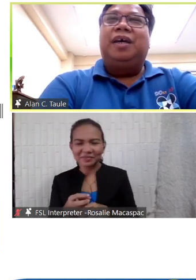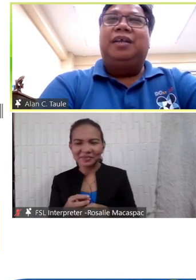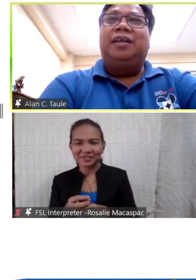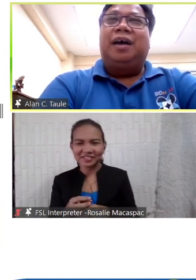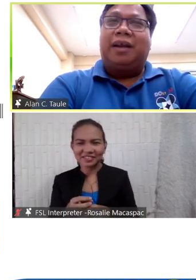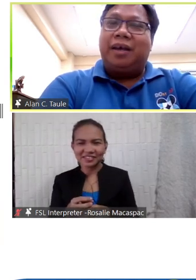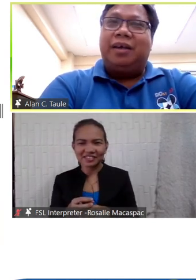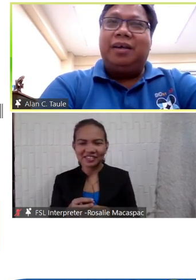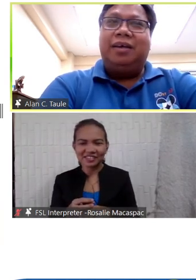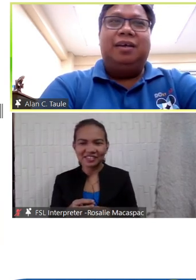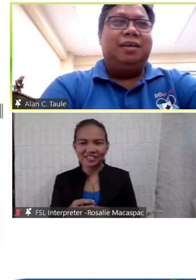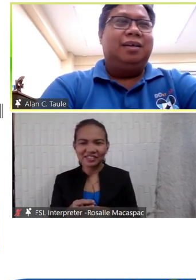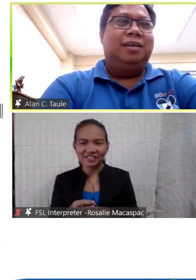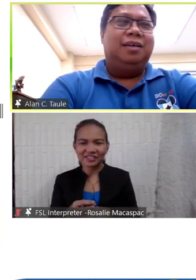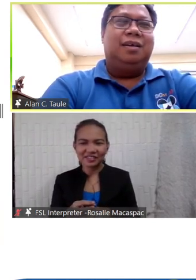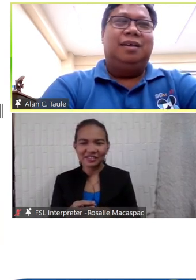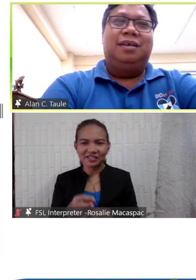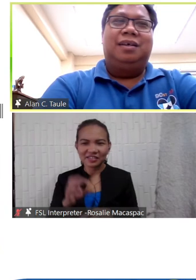have PNRI.